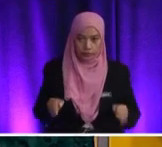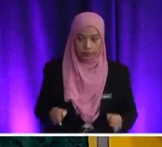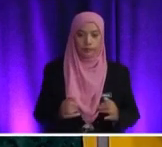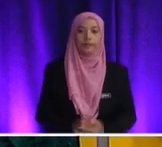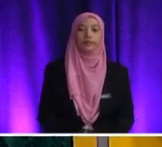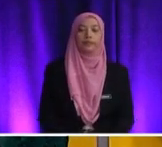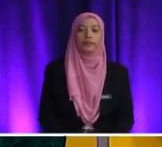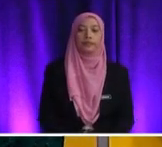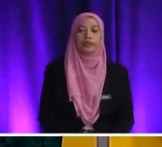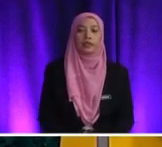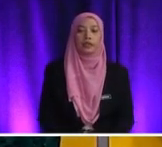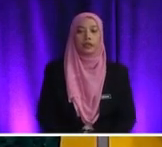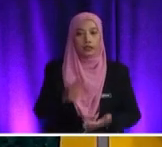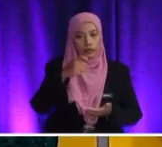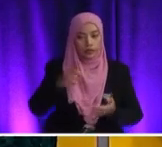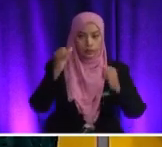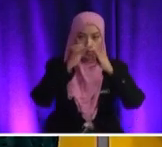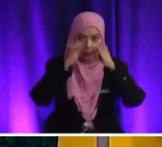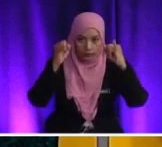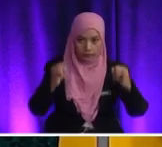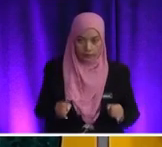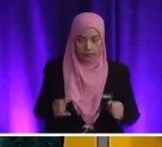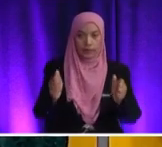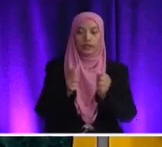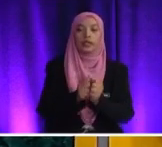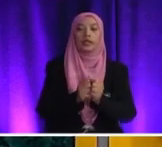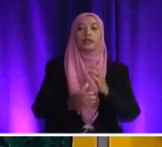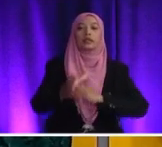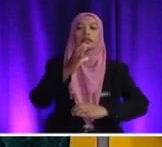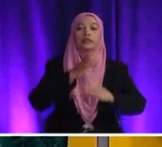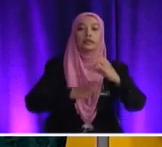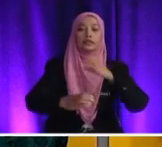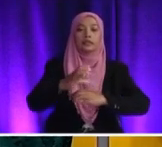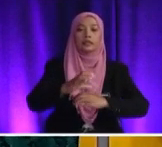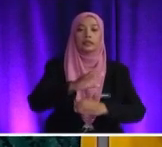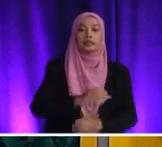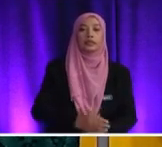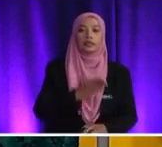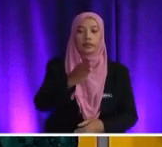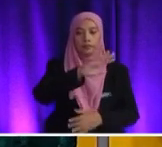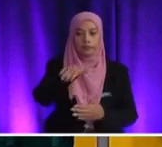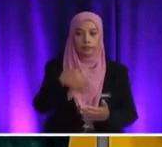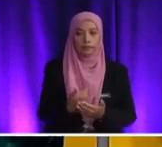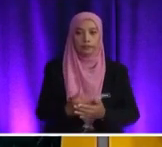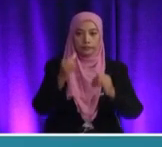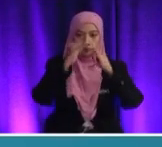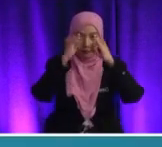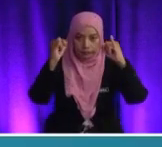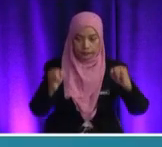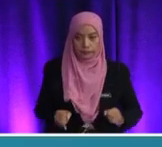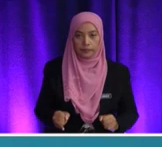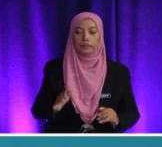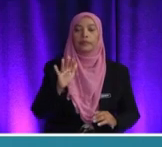C guna kalian tool resumebaking aneh cita-cita Kalian tadi Nah jadi size yang lengkapnya